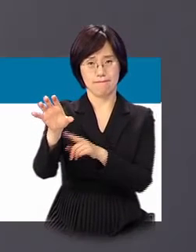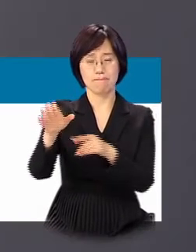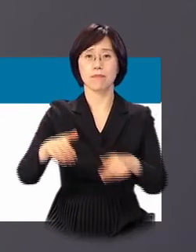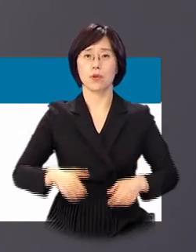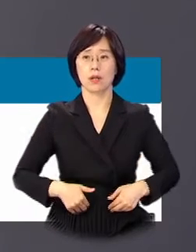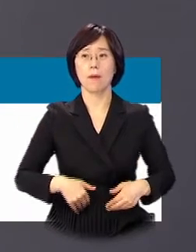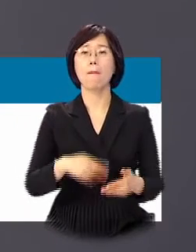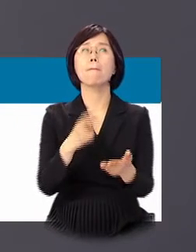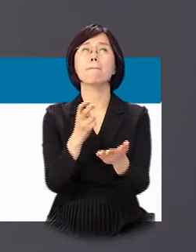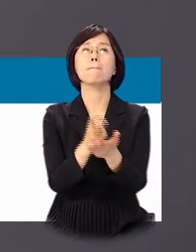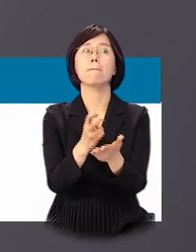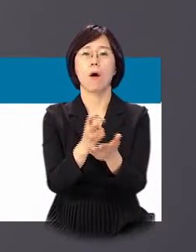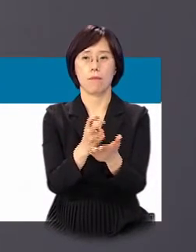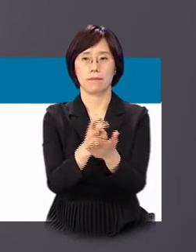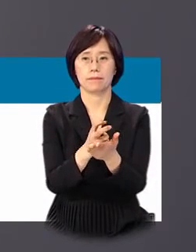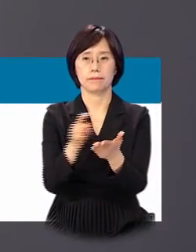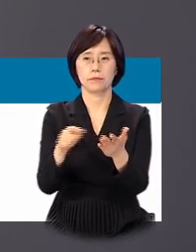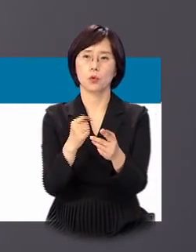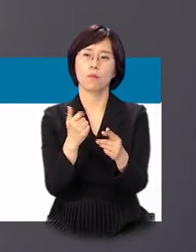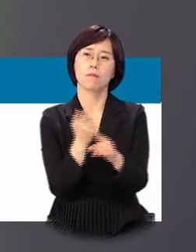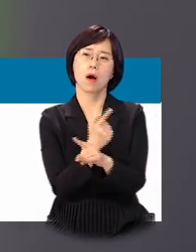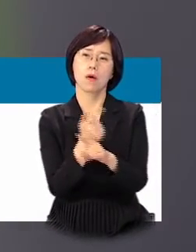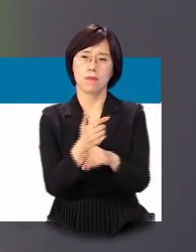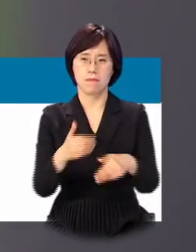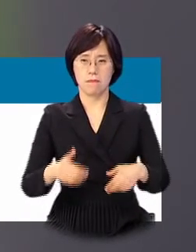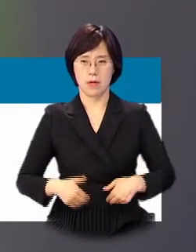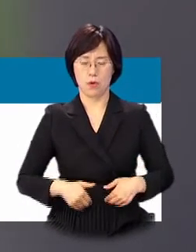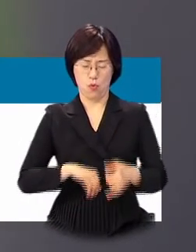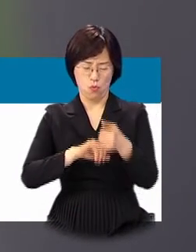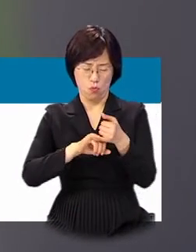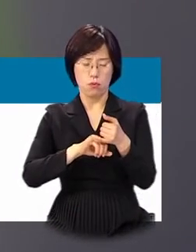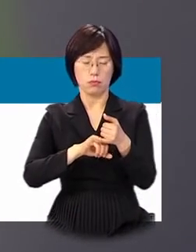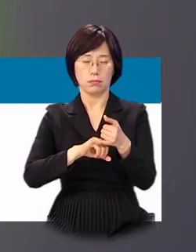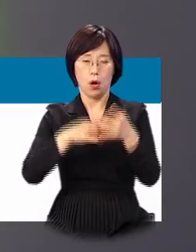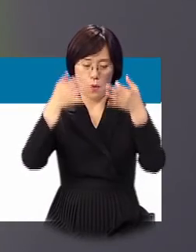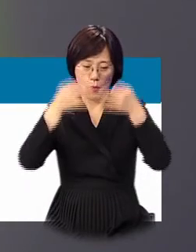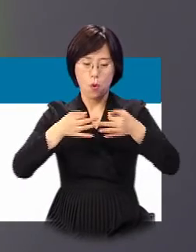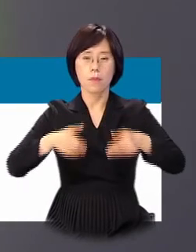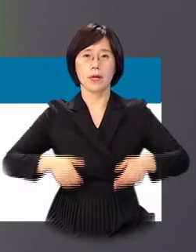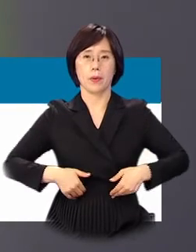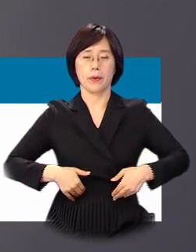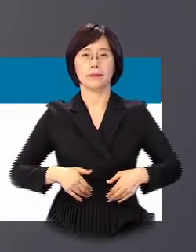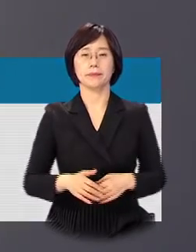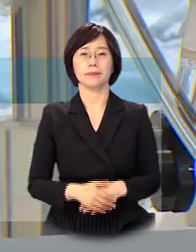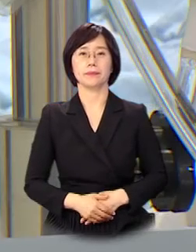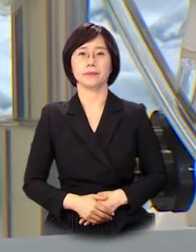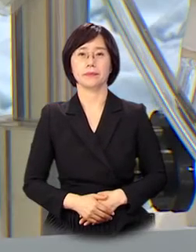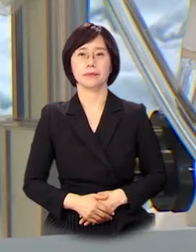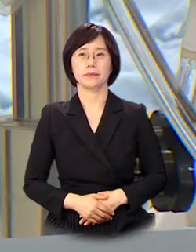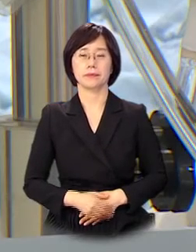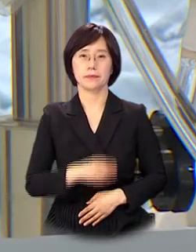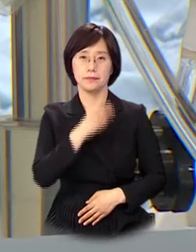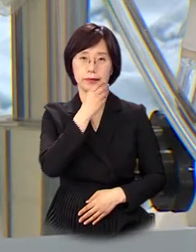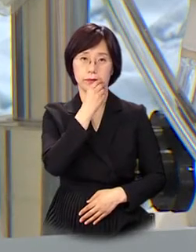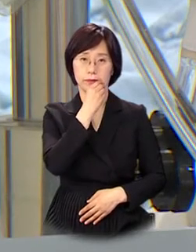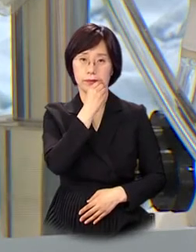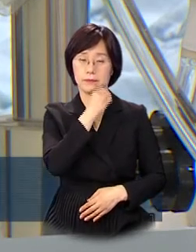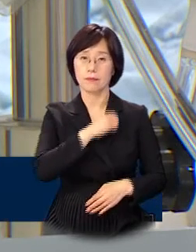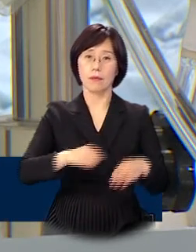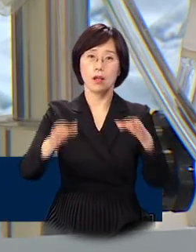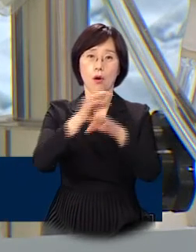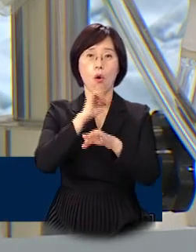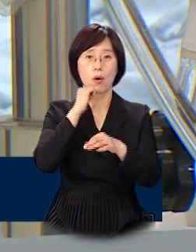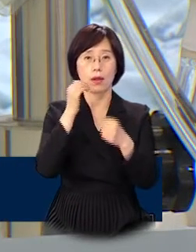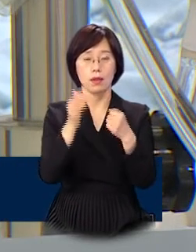국가가 책임져야 되는 법과 제도를 보완할 필요가 있다는 부분들은 반드시 짚고 넘어가야 될 부분입니다. 경제적 궁핍